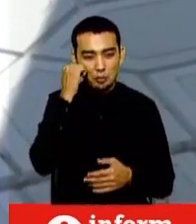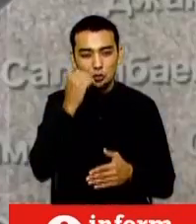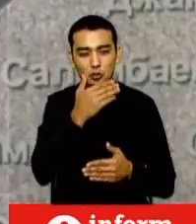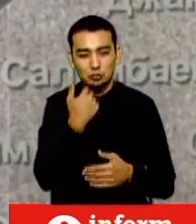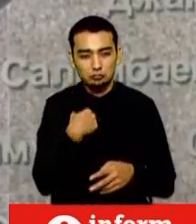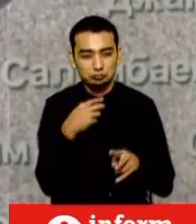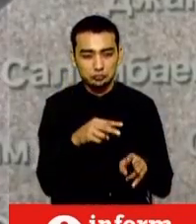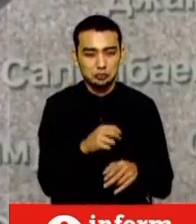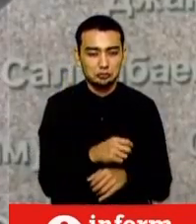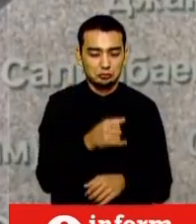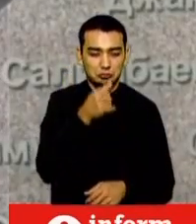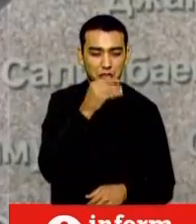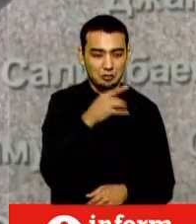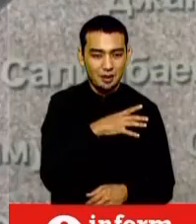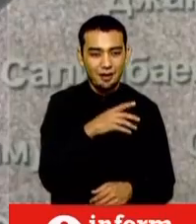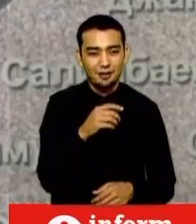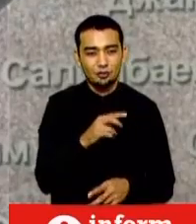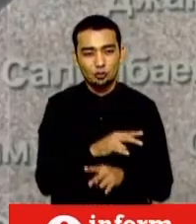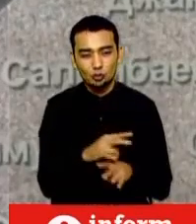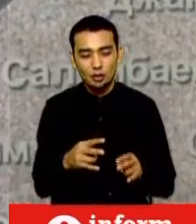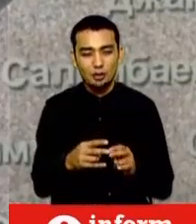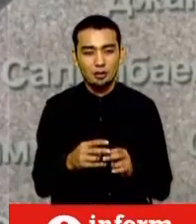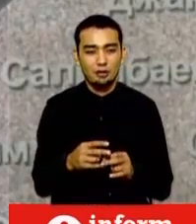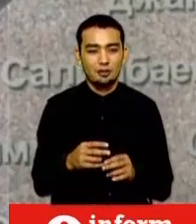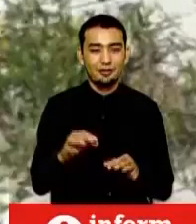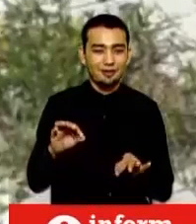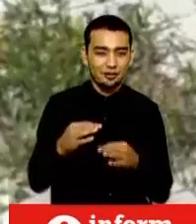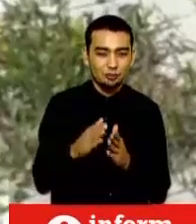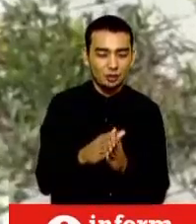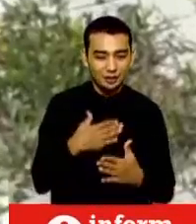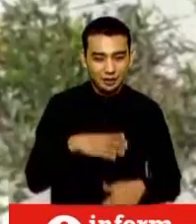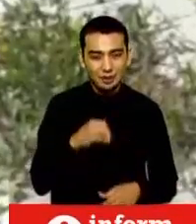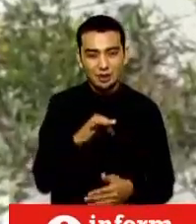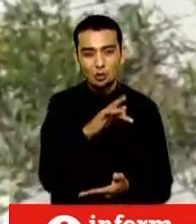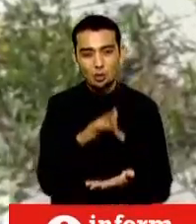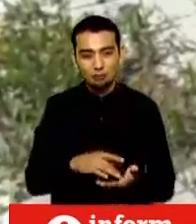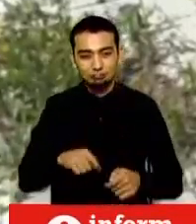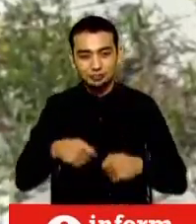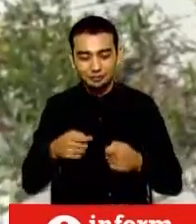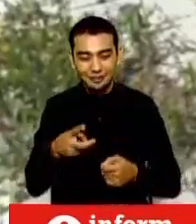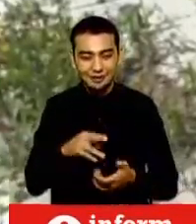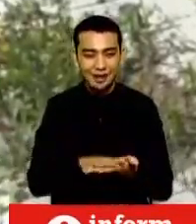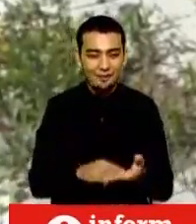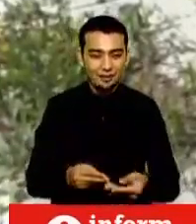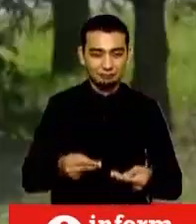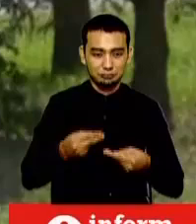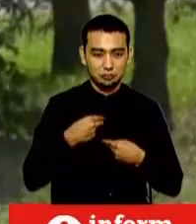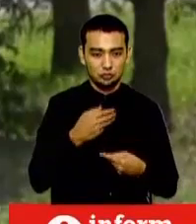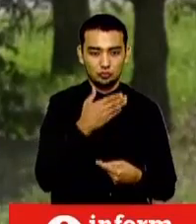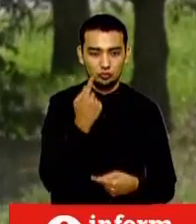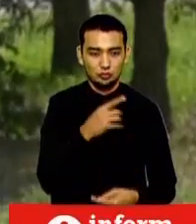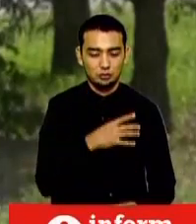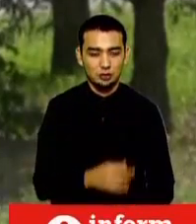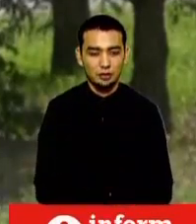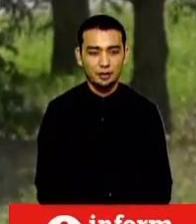дейді. Құрылысшылар тас мүсінді салуға ешкімнен рұқсат сұрамағанын, әрі қаланың иелігіне тапсыру үшін өтініш бермегенін мәлімдеді.